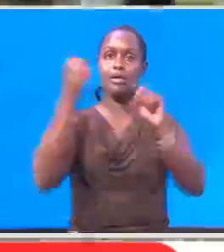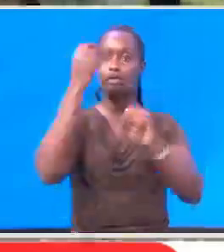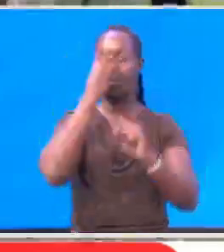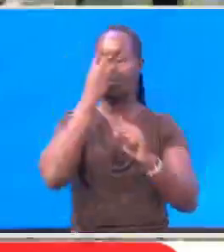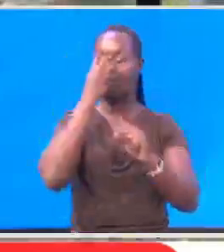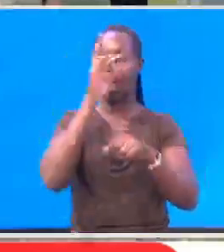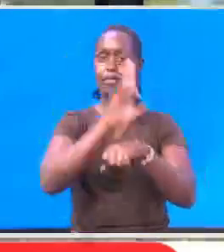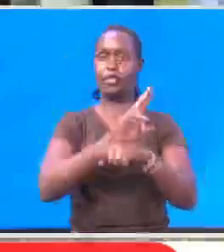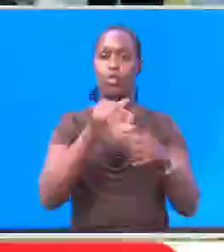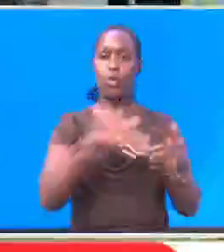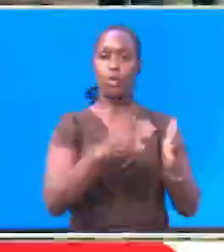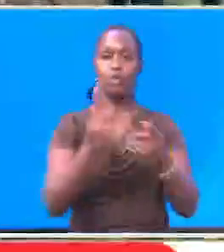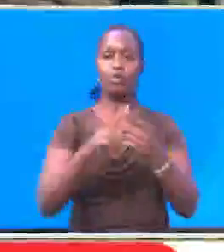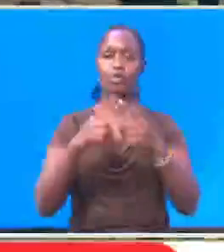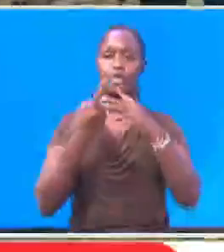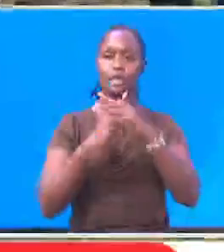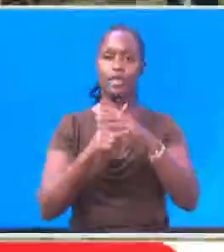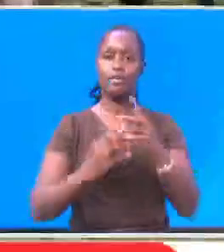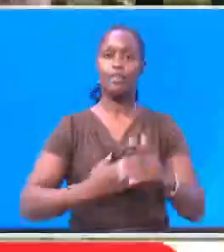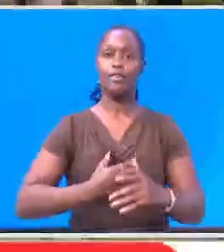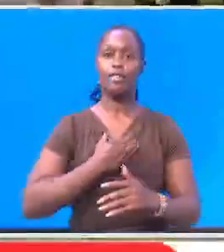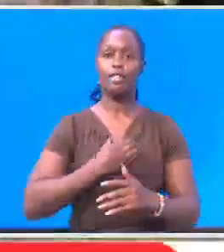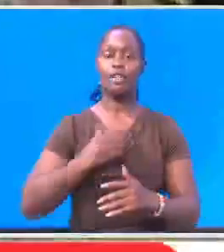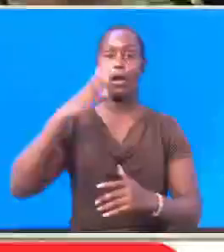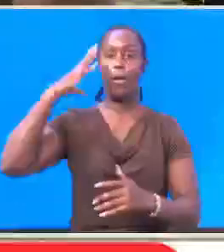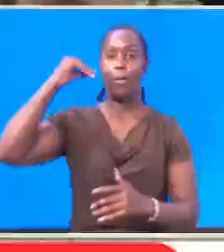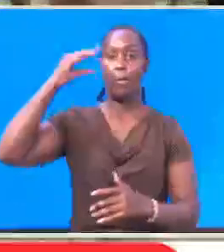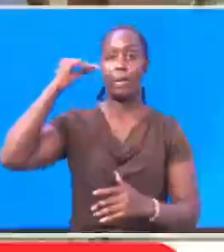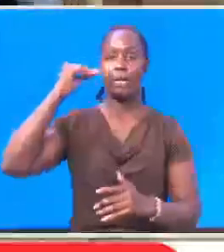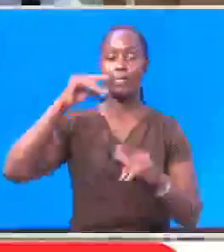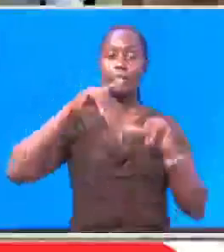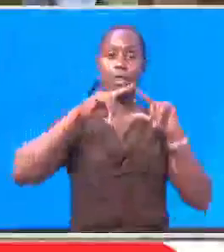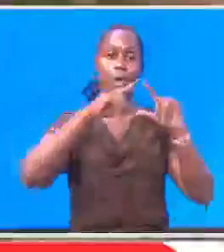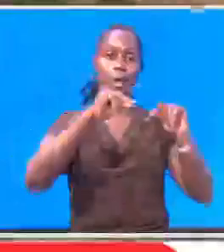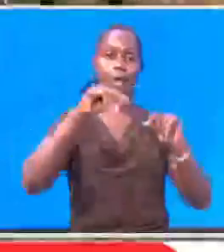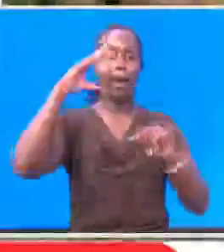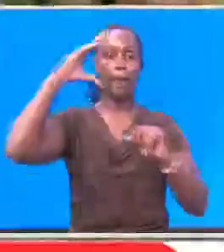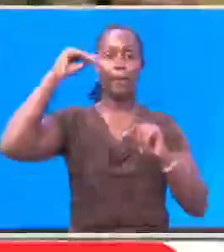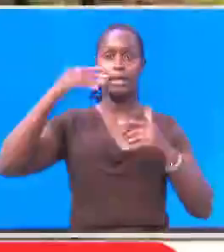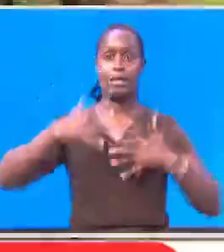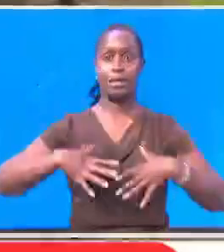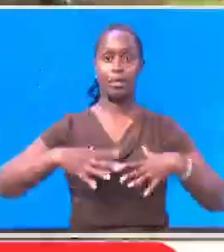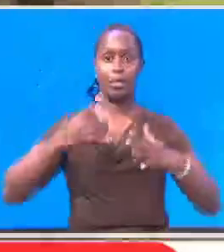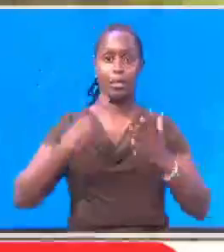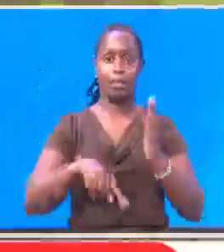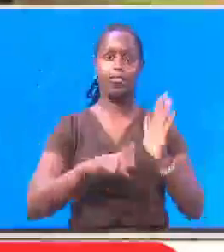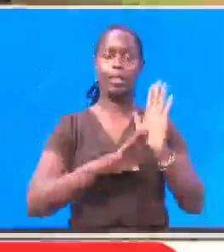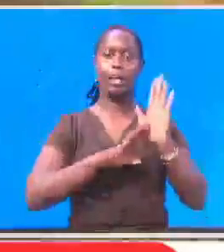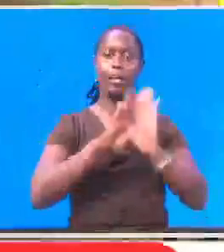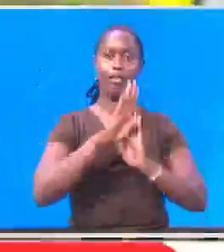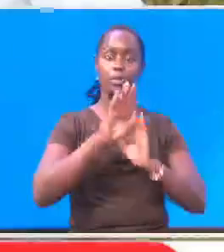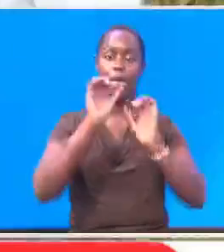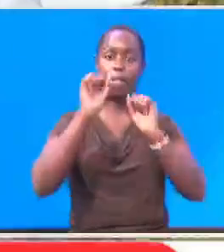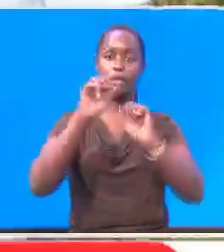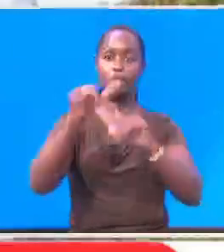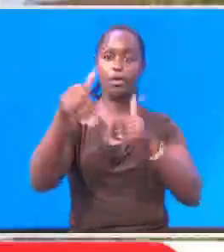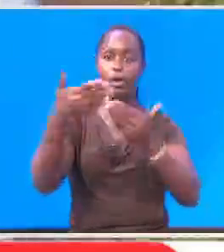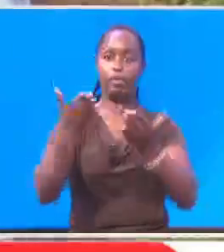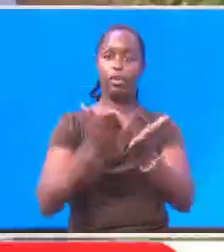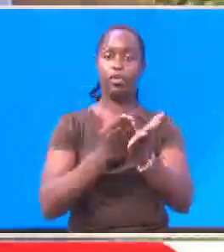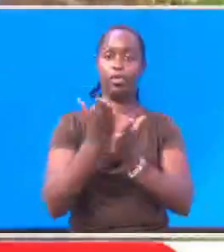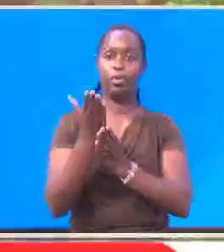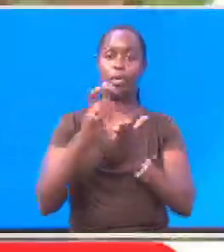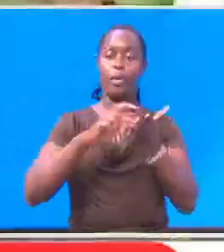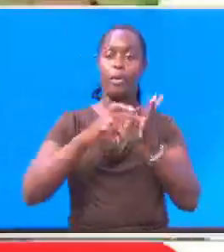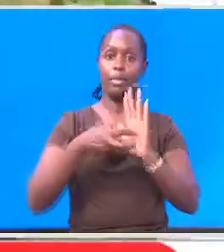ziara yake maeneo ya Pwani. Rais Ruto akiwaahidi wakazi wa Pwani maendeleo tele kupitia kwa miradi mbalimbali. Katika